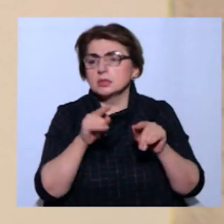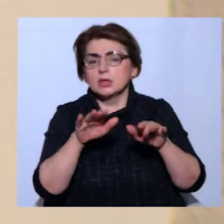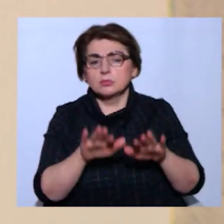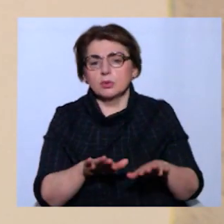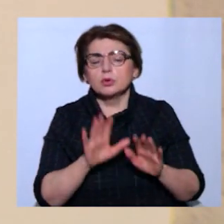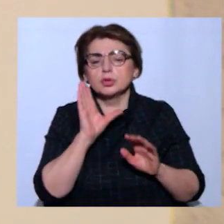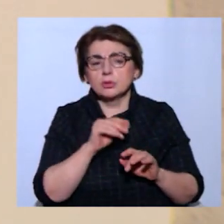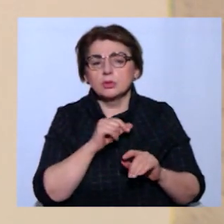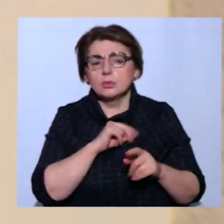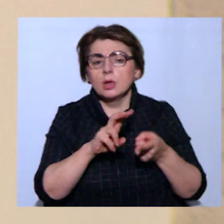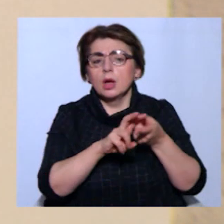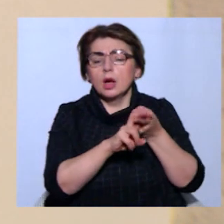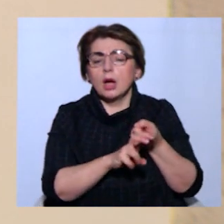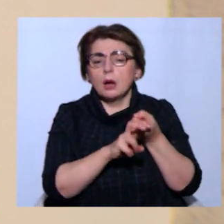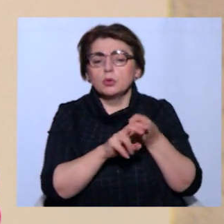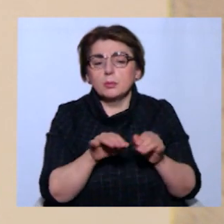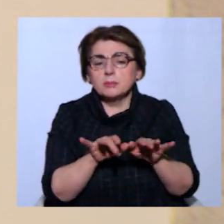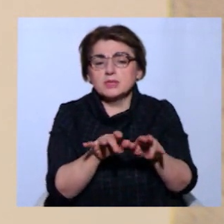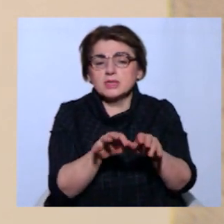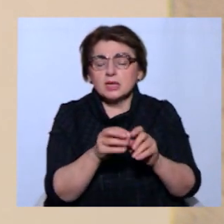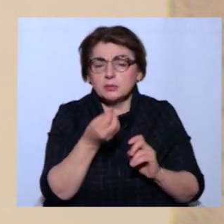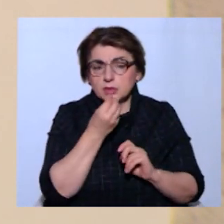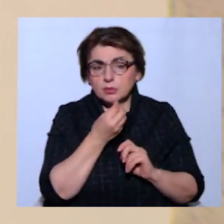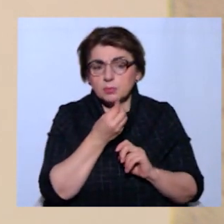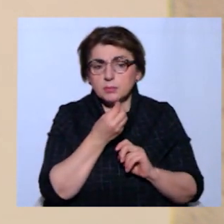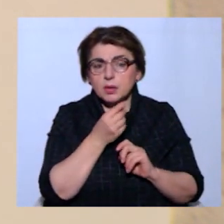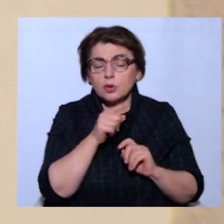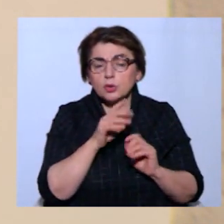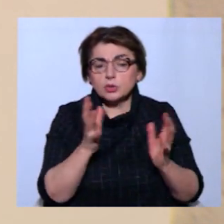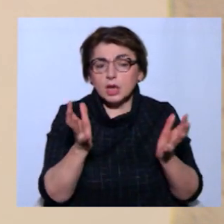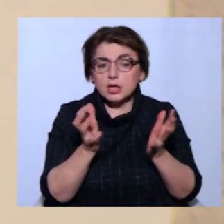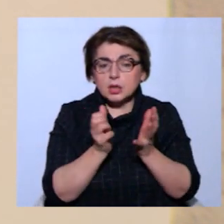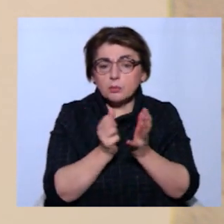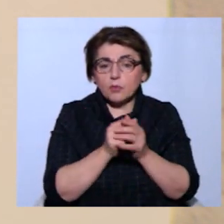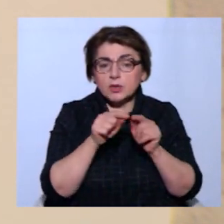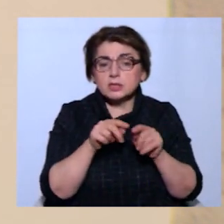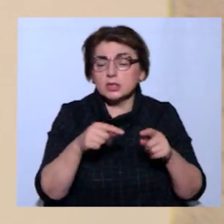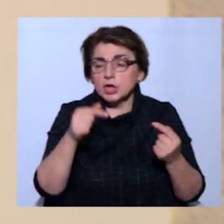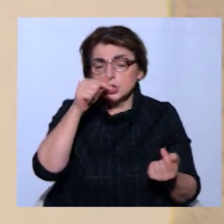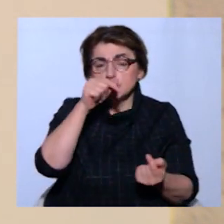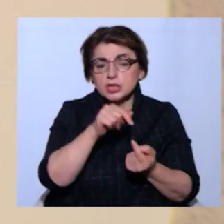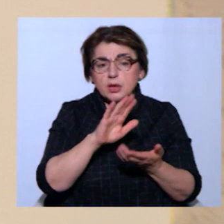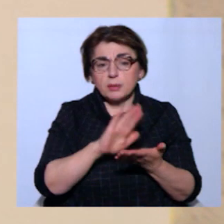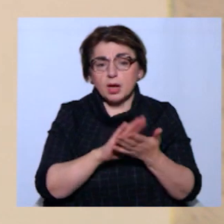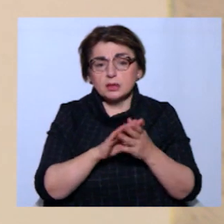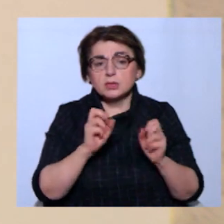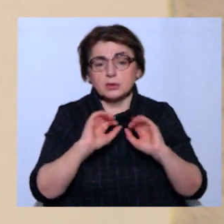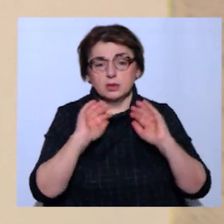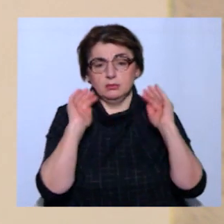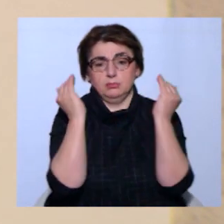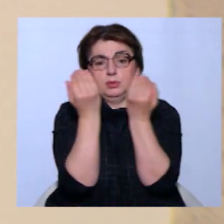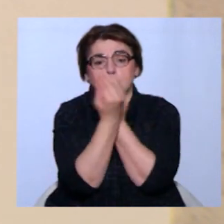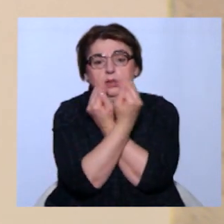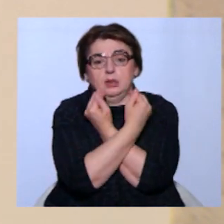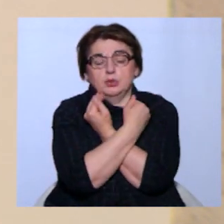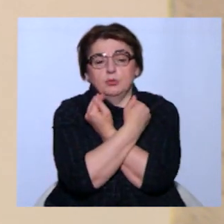მდებარეობაც. ღამურები მწერებით იკვებებიან და ისინი, როდესაც იპოვიან შესაფერის ადგილს, ესეთ ფრთებს შემოხვეულებს